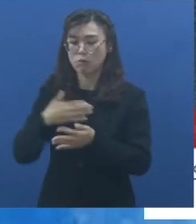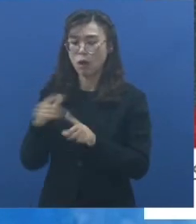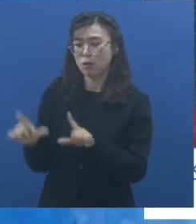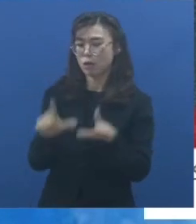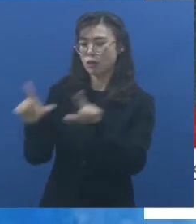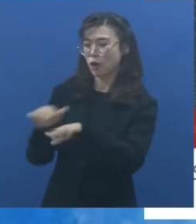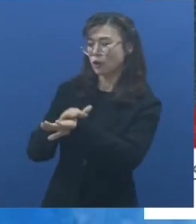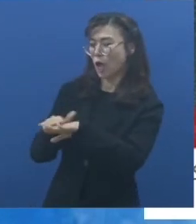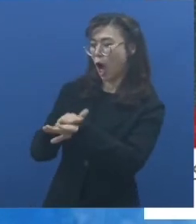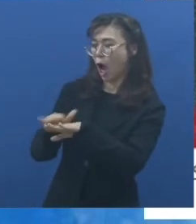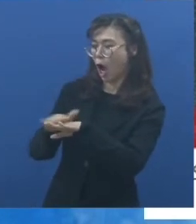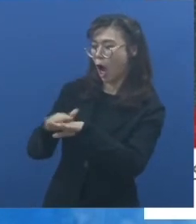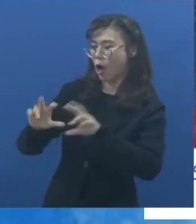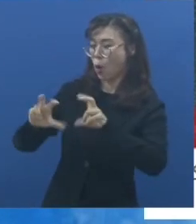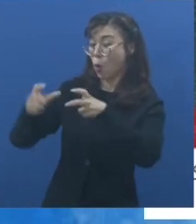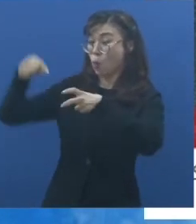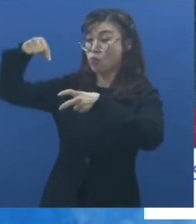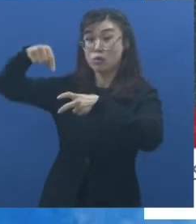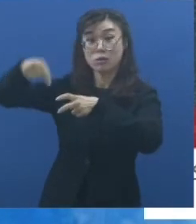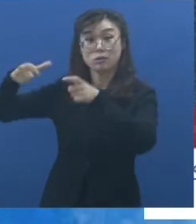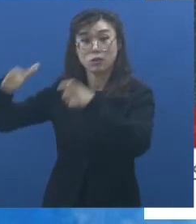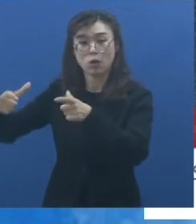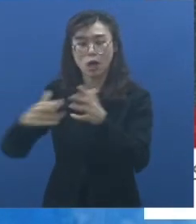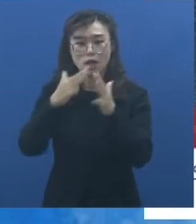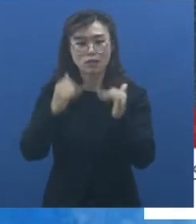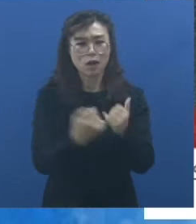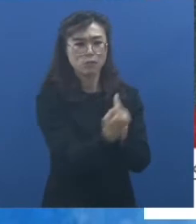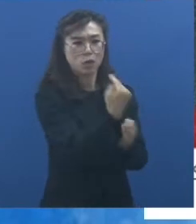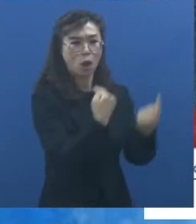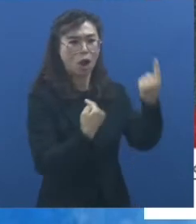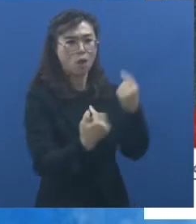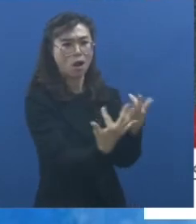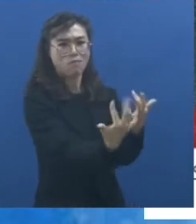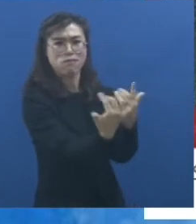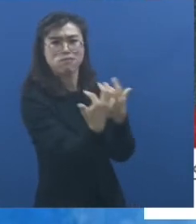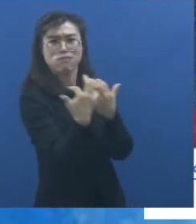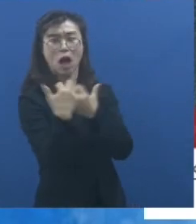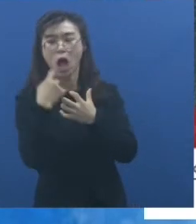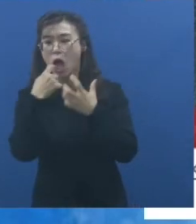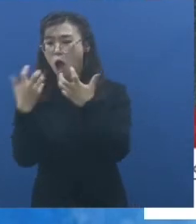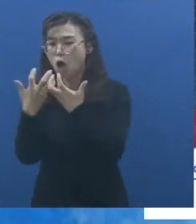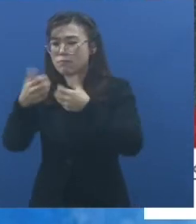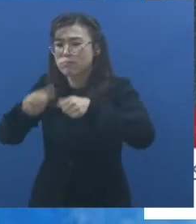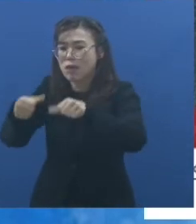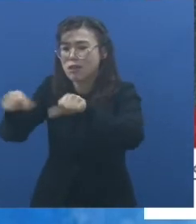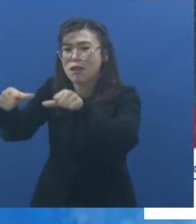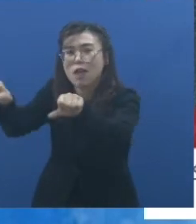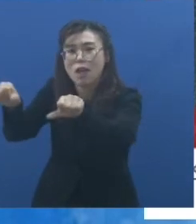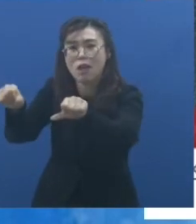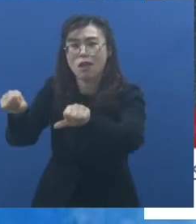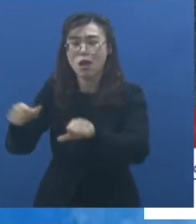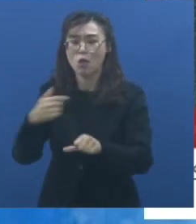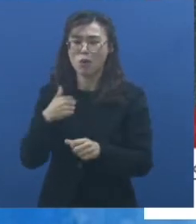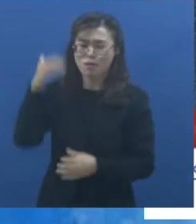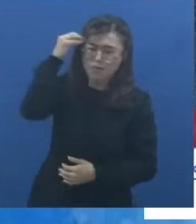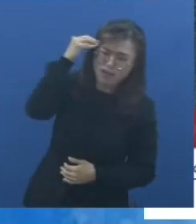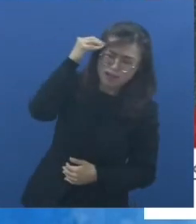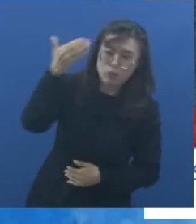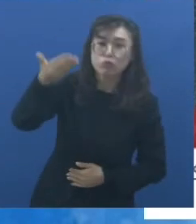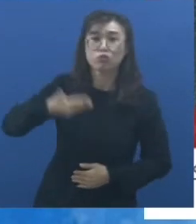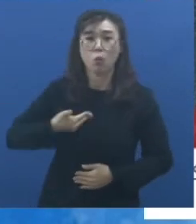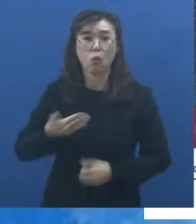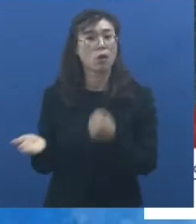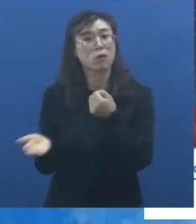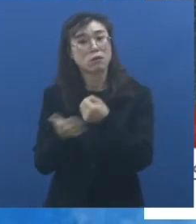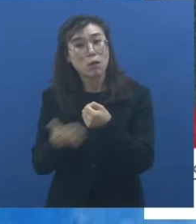고국에서 자꾸 한 사람들이 자꾸 아서 얼음을 깨뜨려 요 얼음을 깨뜨리고 적고 자기를 못살게 굴 줘 여러분들